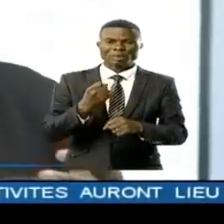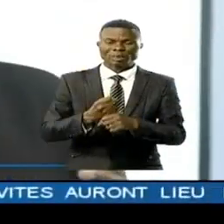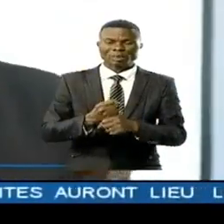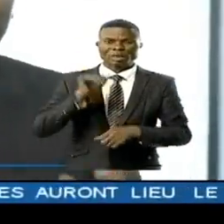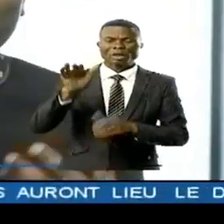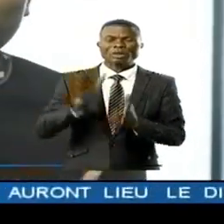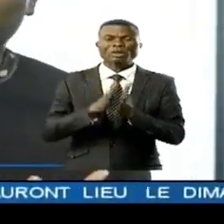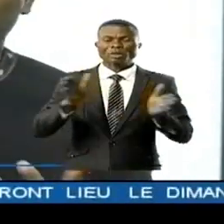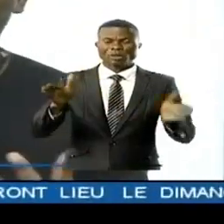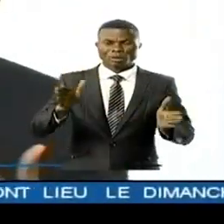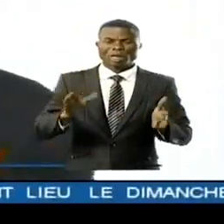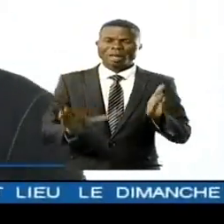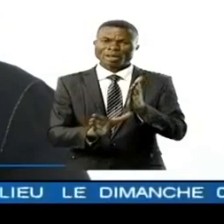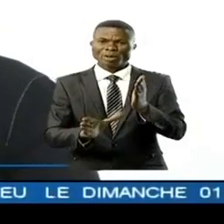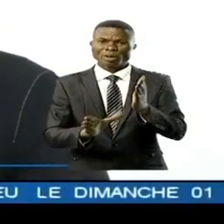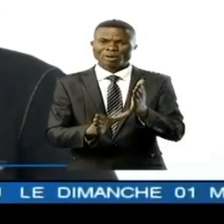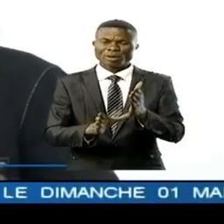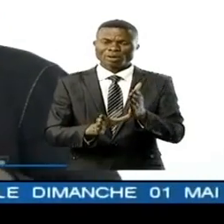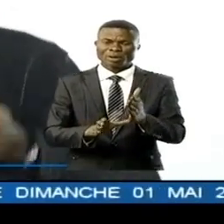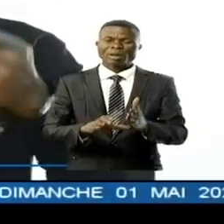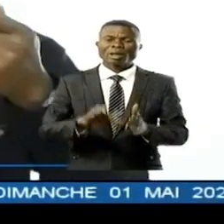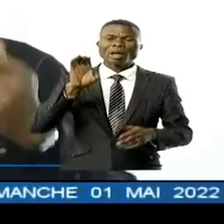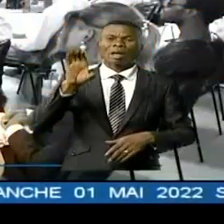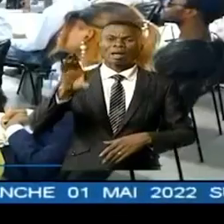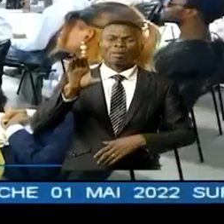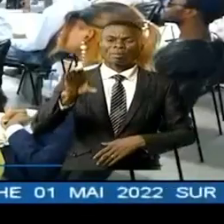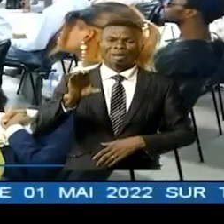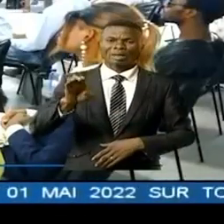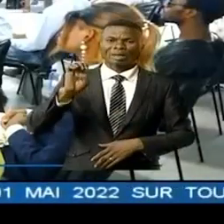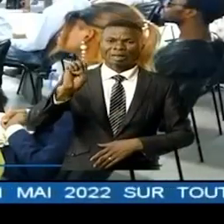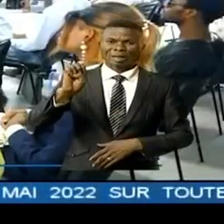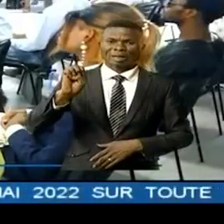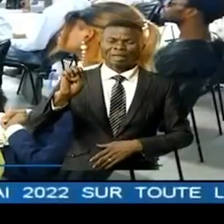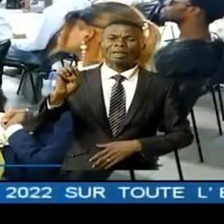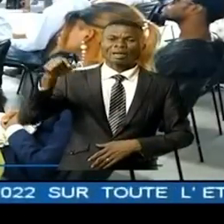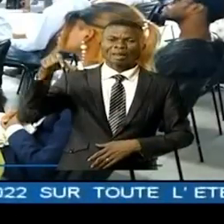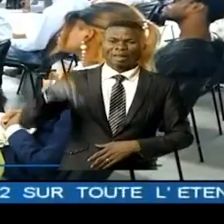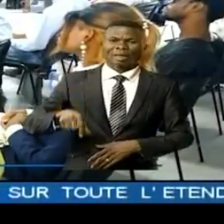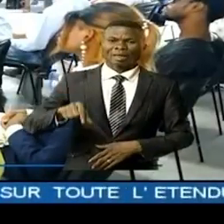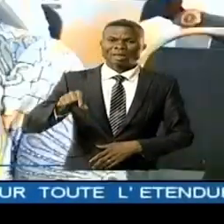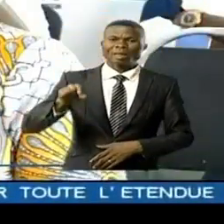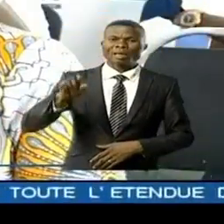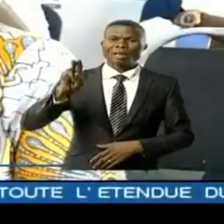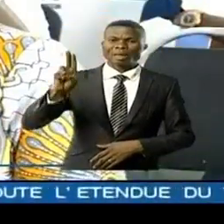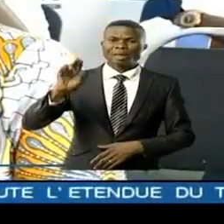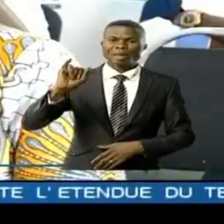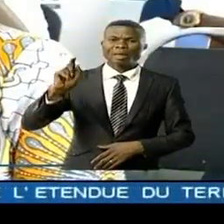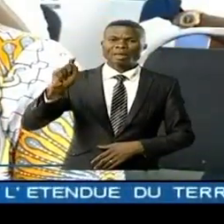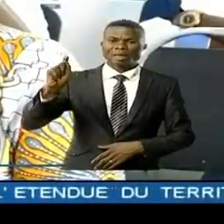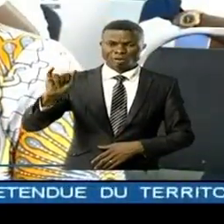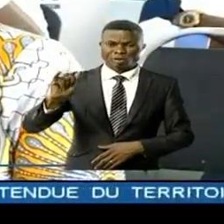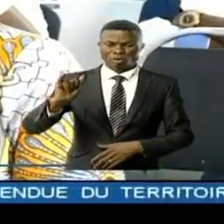général adjoint d equity bc décès il compte financer plus de 2 millions des projets agricoles